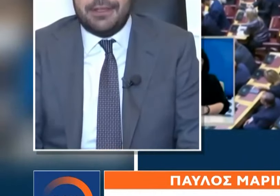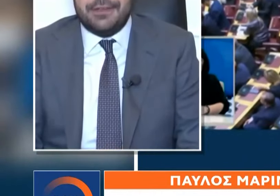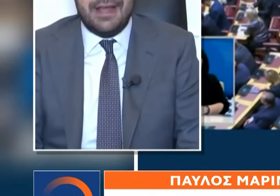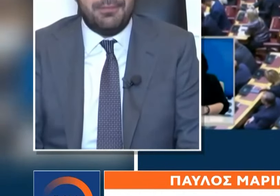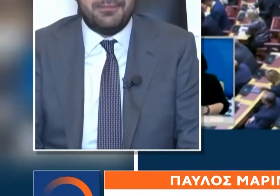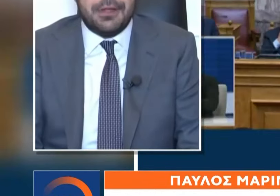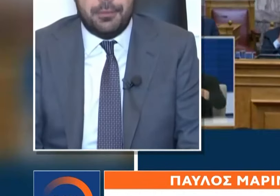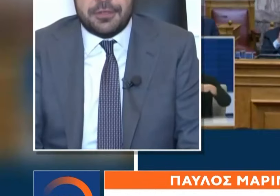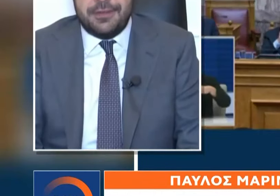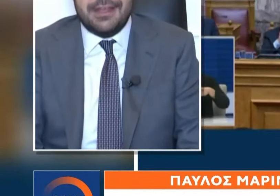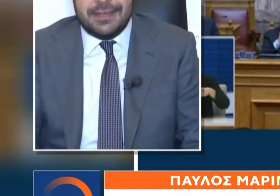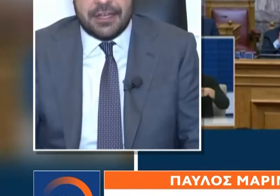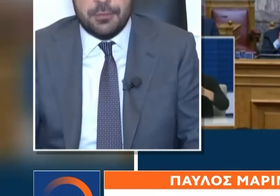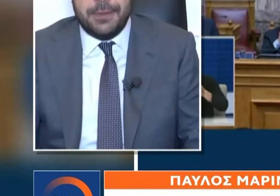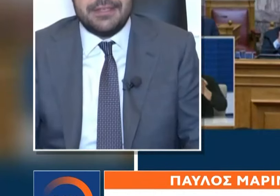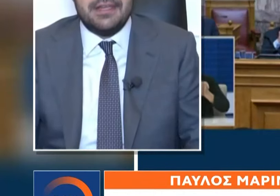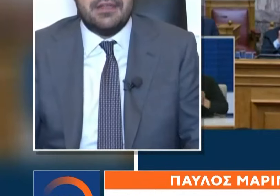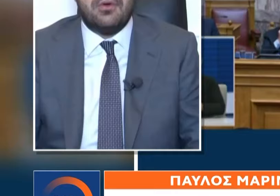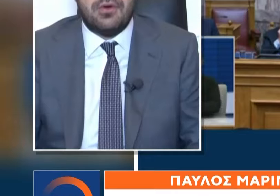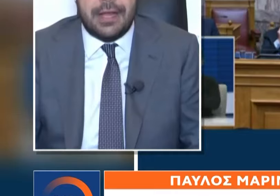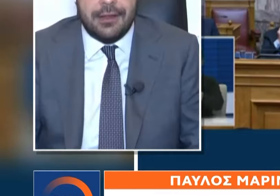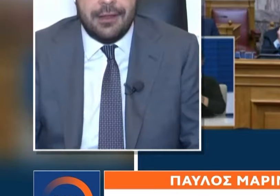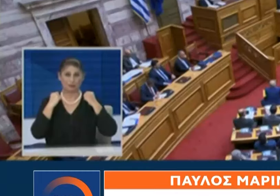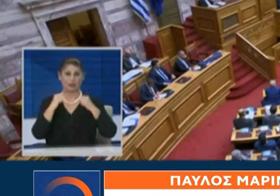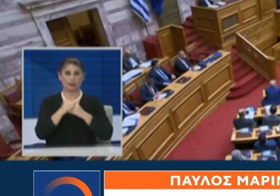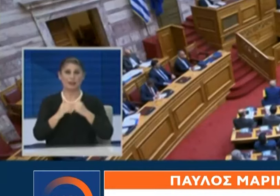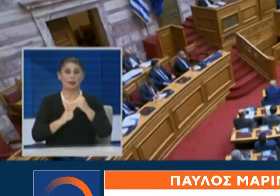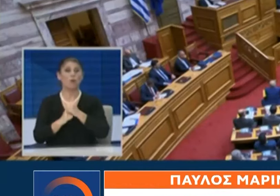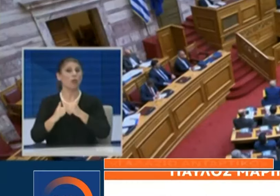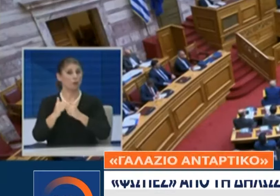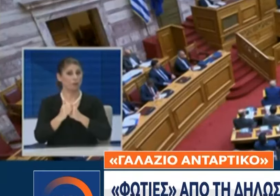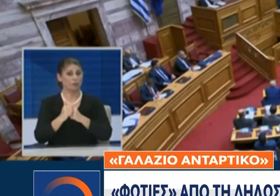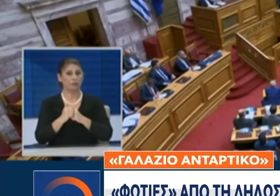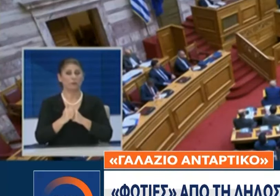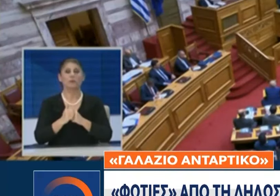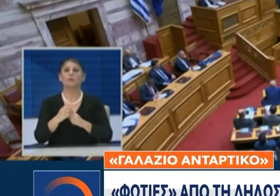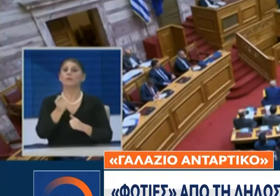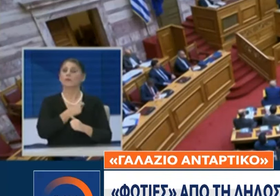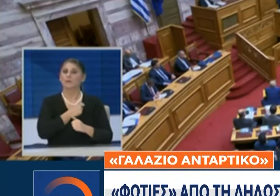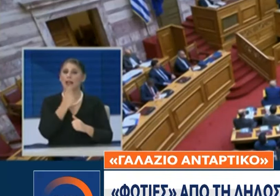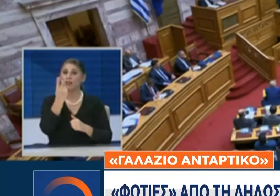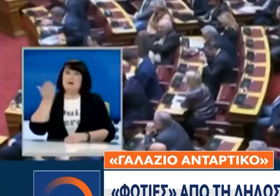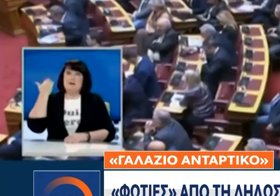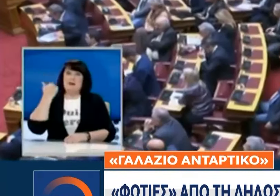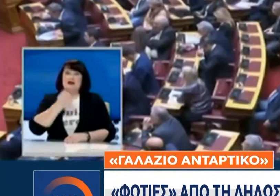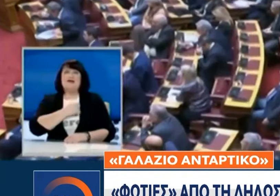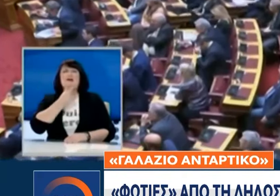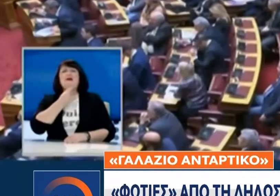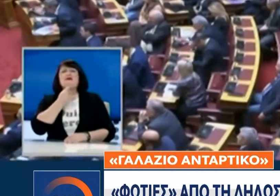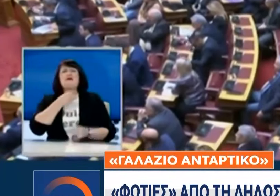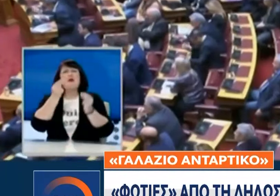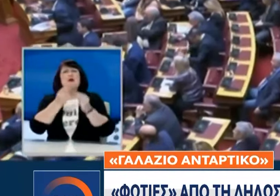στα διαπραγματευτικά όπλα που προσπαθεί να χρησιμοποιήσει η χώρα. Αν και για την ώρα υπάρχουν χαμηλοί τόνοι στα εθνικά, τα γαλάζια